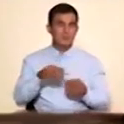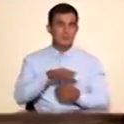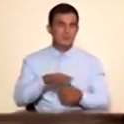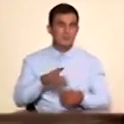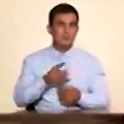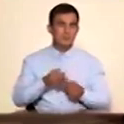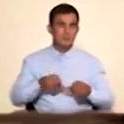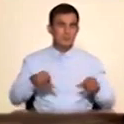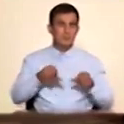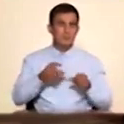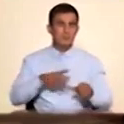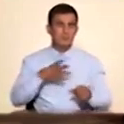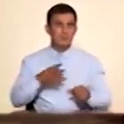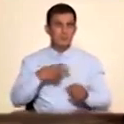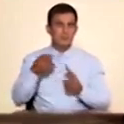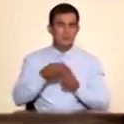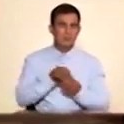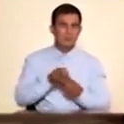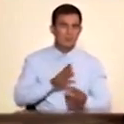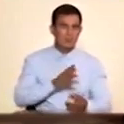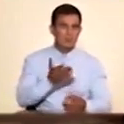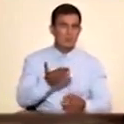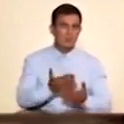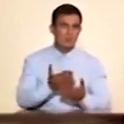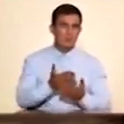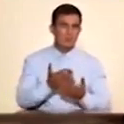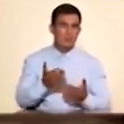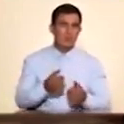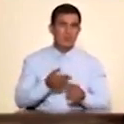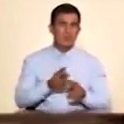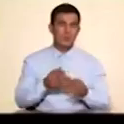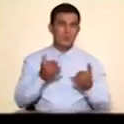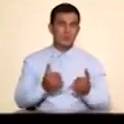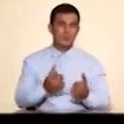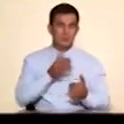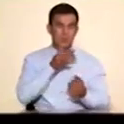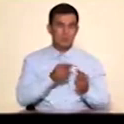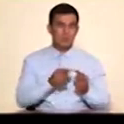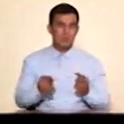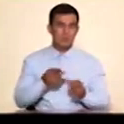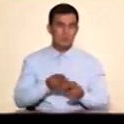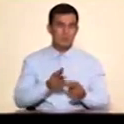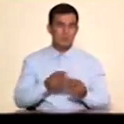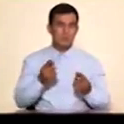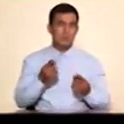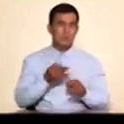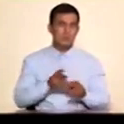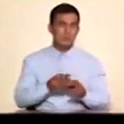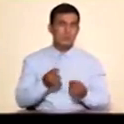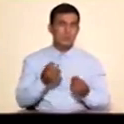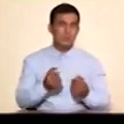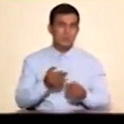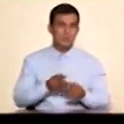ham o'z nomi bilan ataladigan tarixiy hududlar mavjudligiga guvoh bo'lamiz. Qachonki biz tarixiy hududlarni